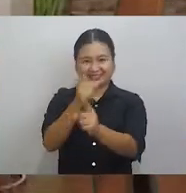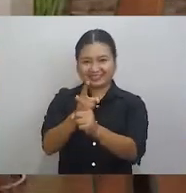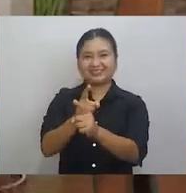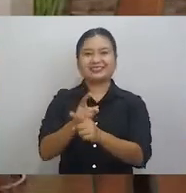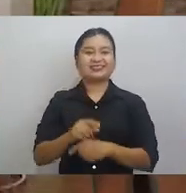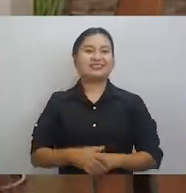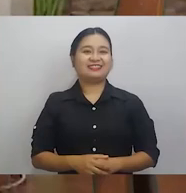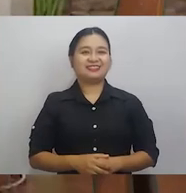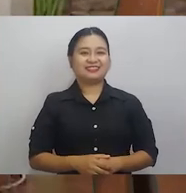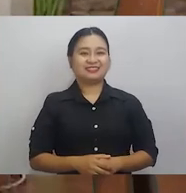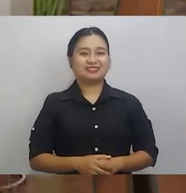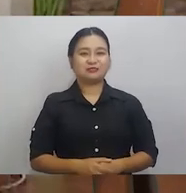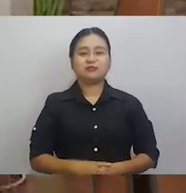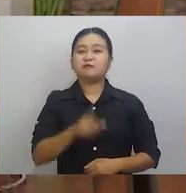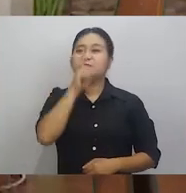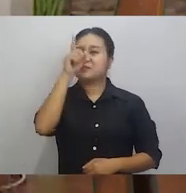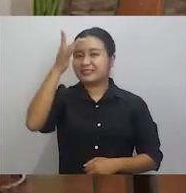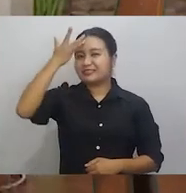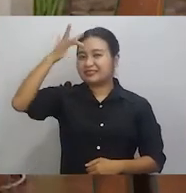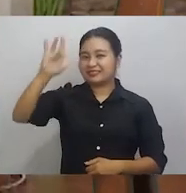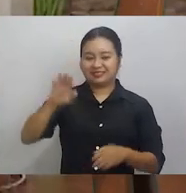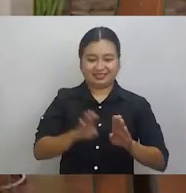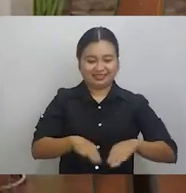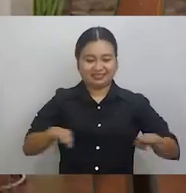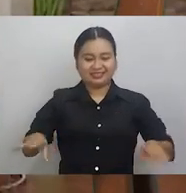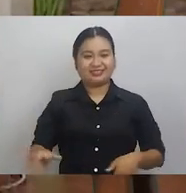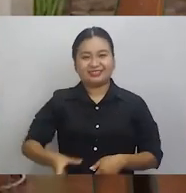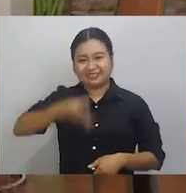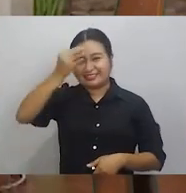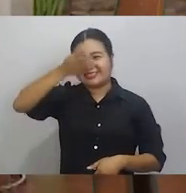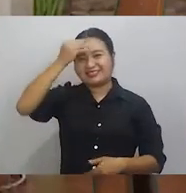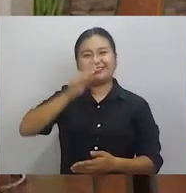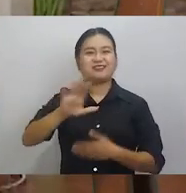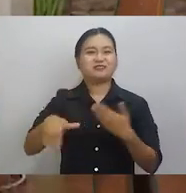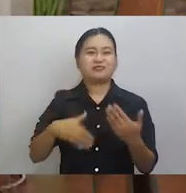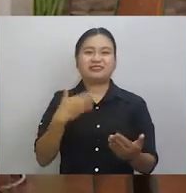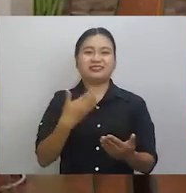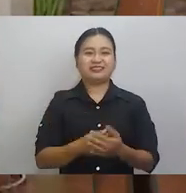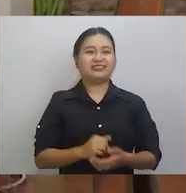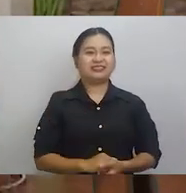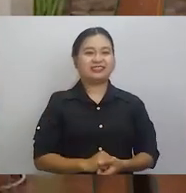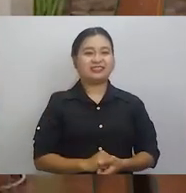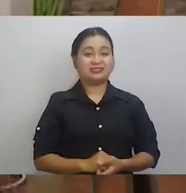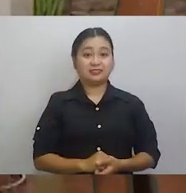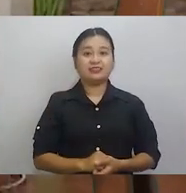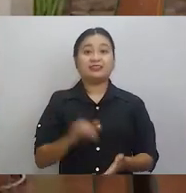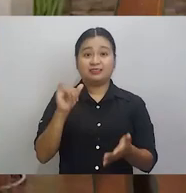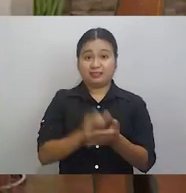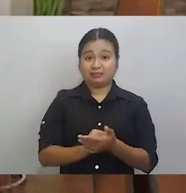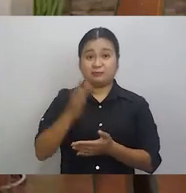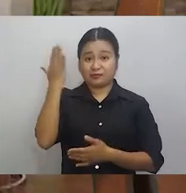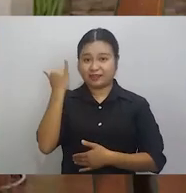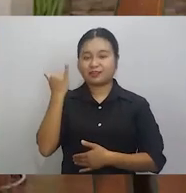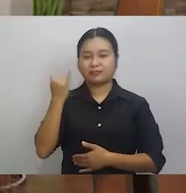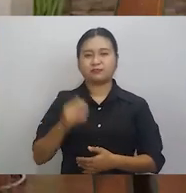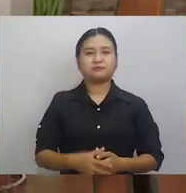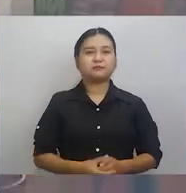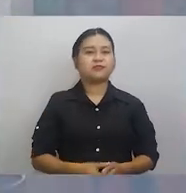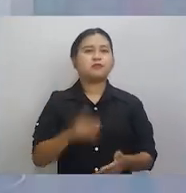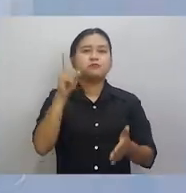Ma'am Shibi! Talagang mahusay at magagaling silang lahat! Tama naman! Dahil dyan, ano ang